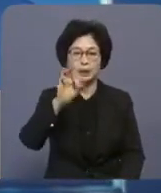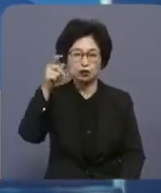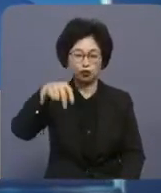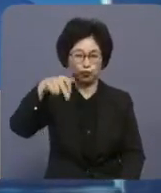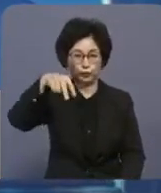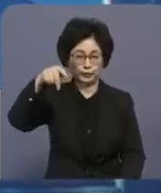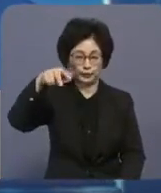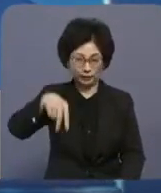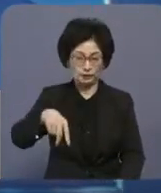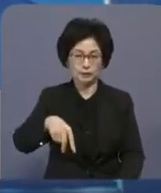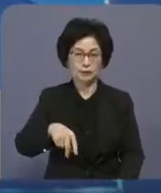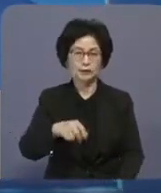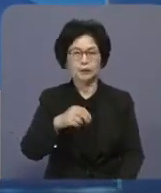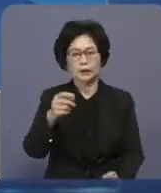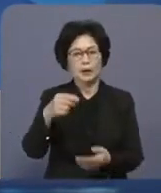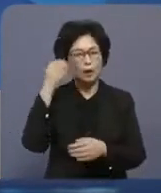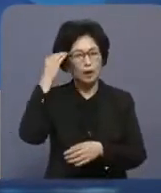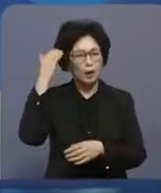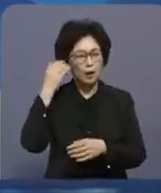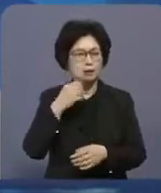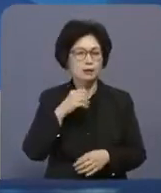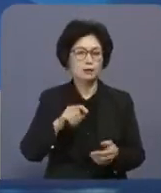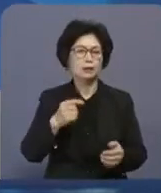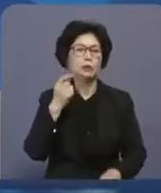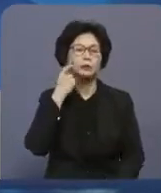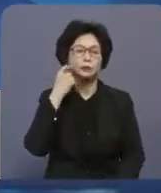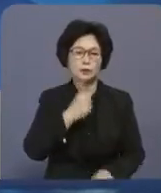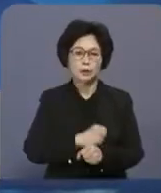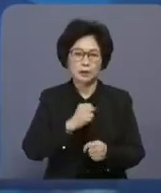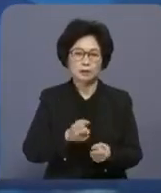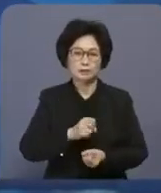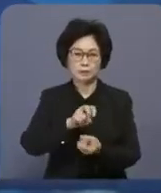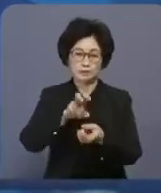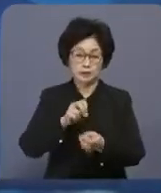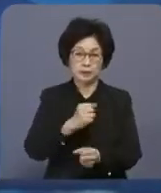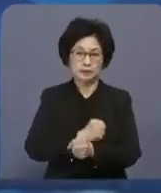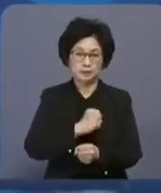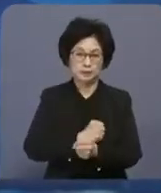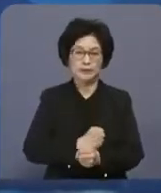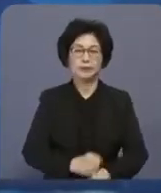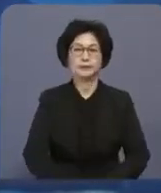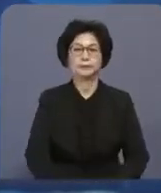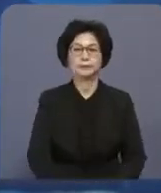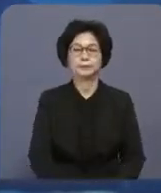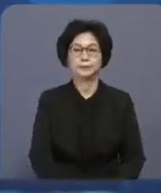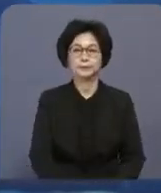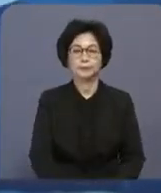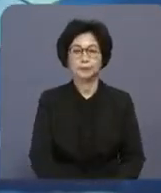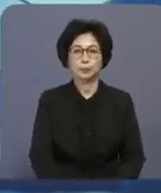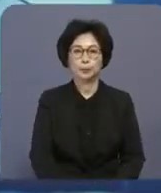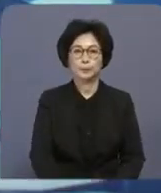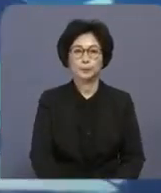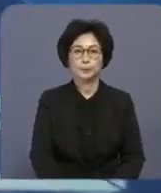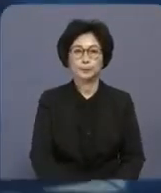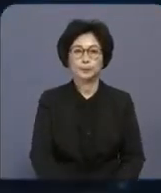유통한 업체들이 적발됐습니다 일부 업체는 미생 상태도 엉망이었습니다 김아론 의 기자의 보돕니다